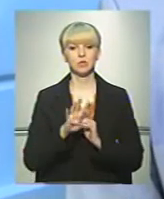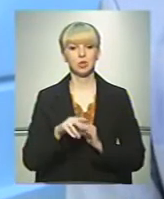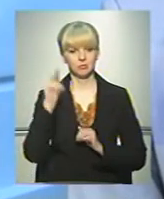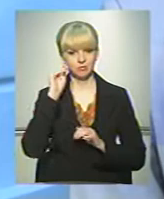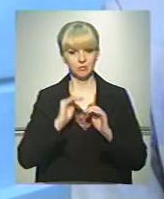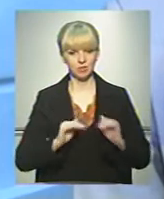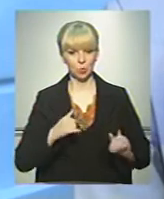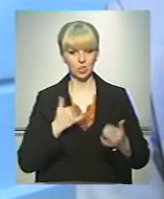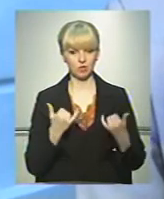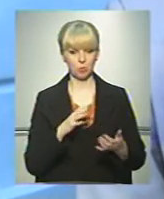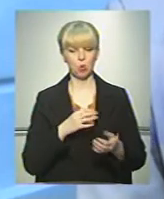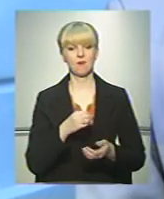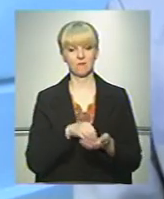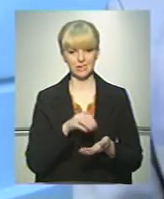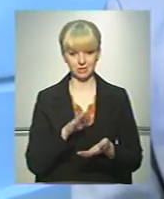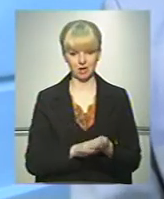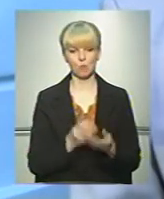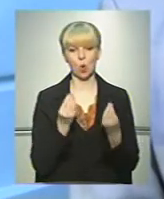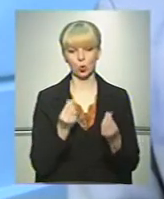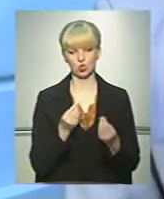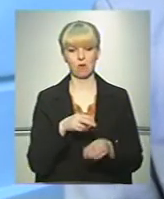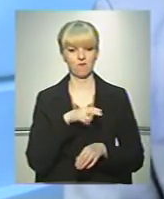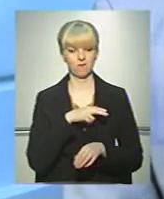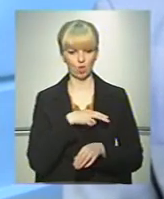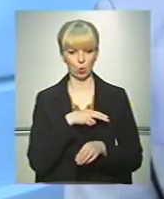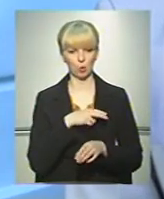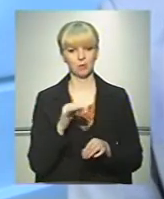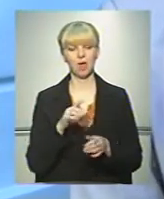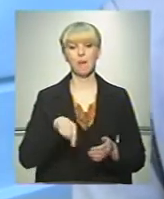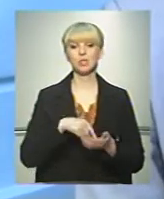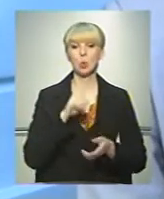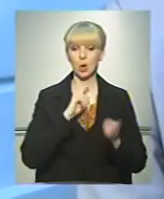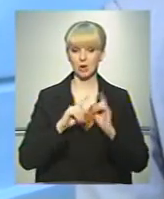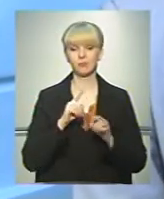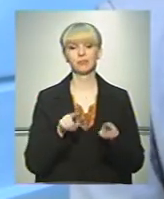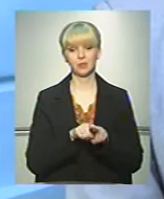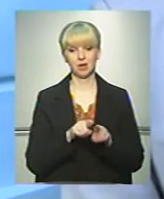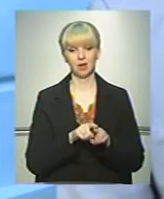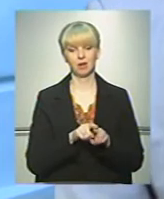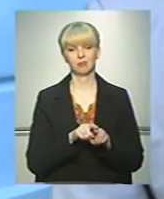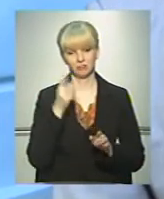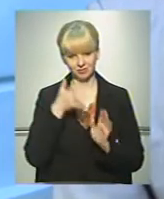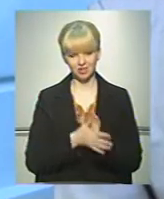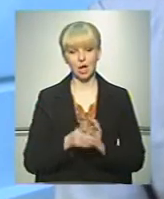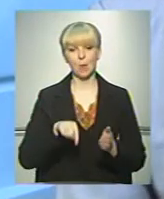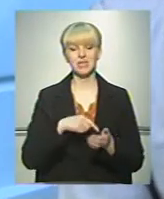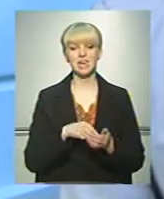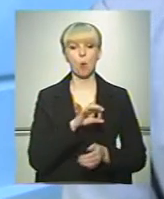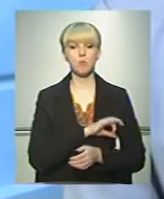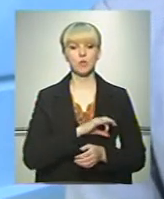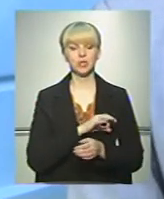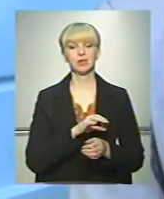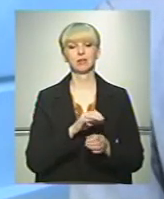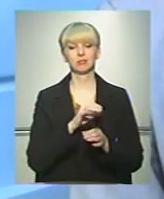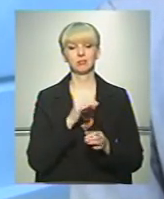нас сьогодні були відзначені грошовими нагородами міської ради. Ну і також, звісно, річ, міська профспілка подбала,